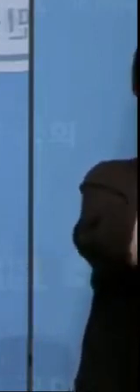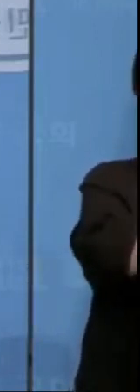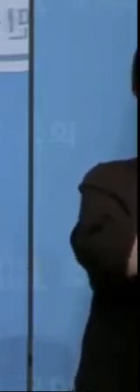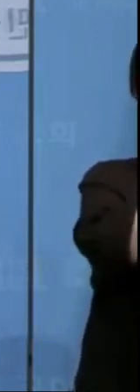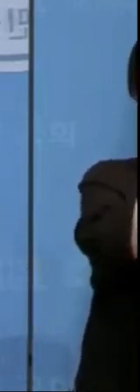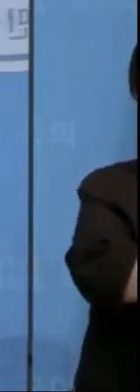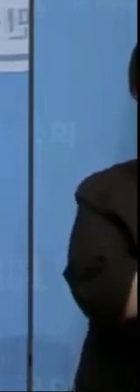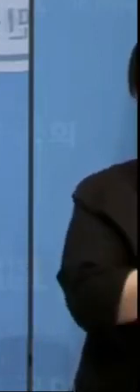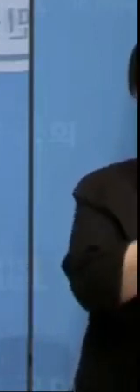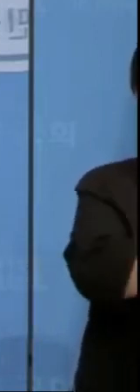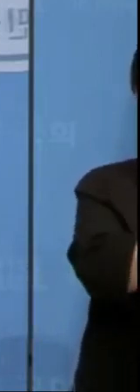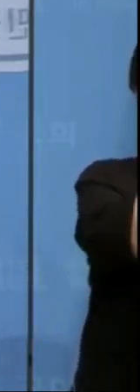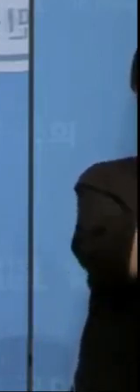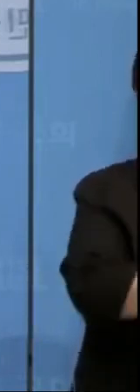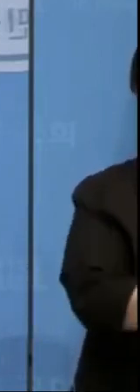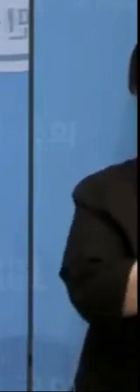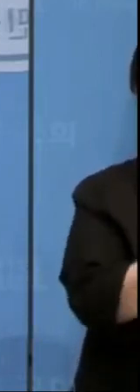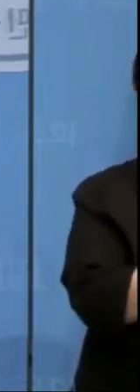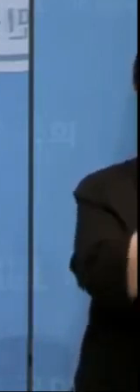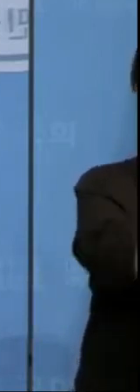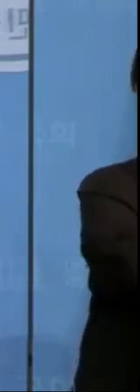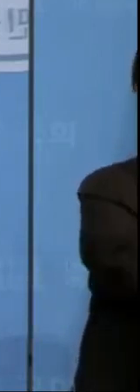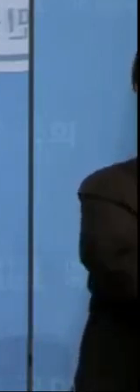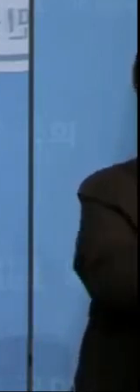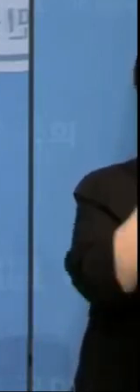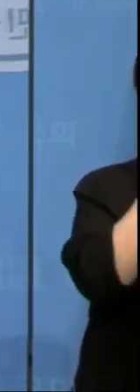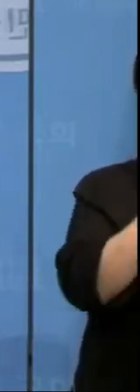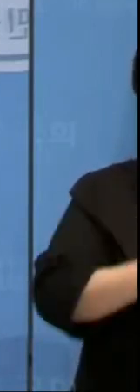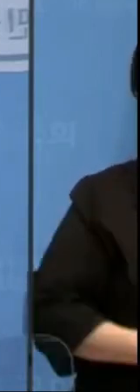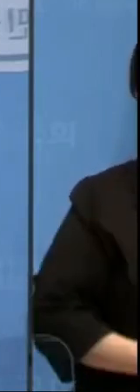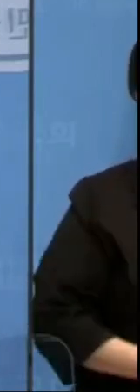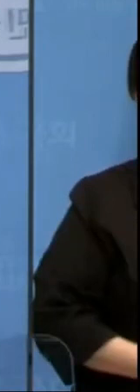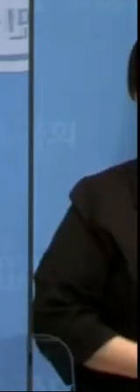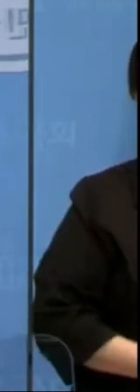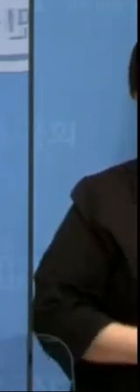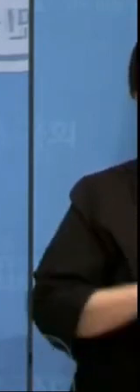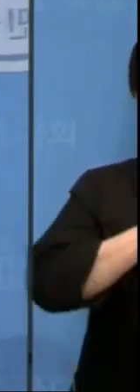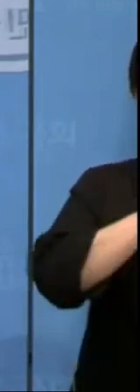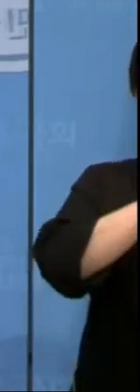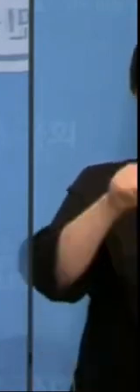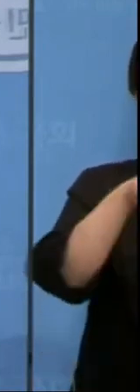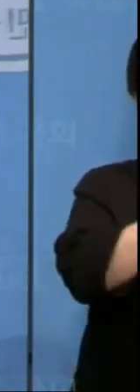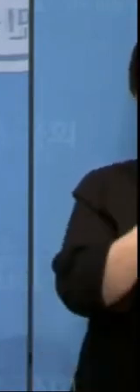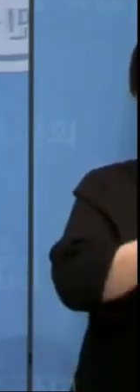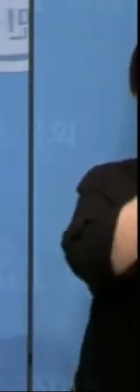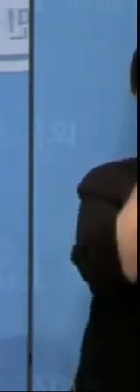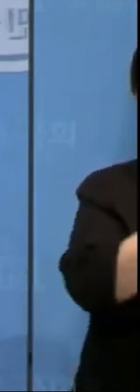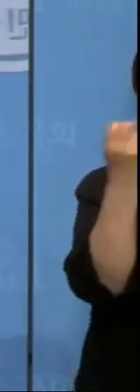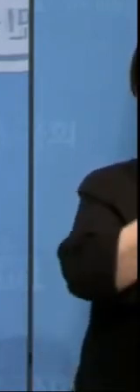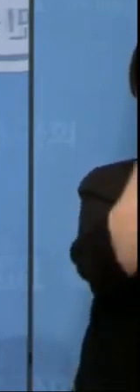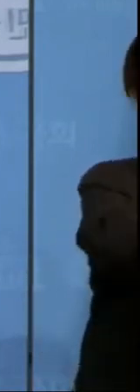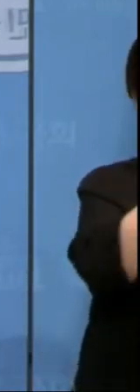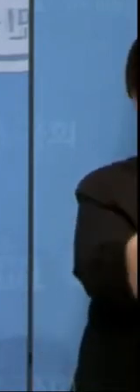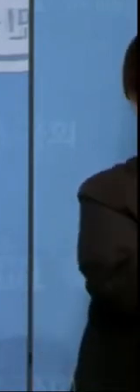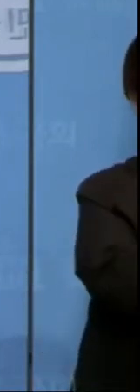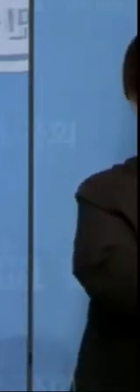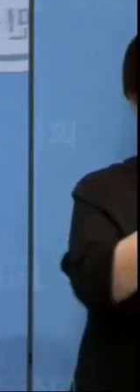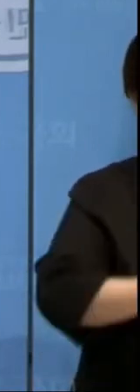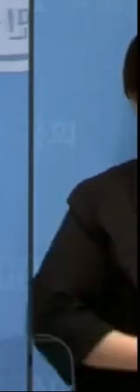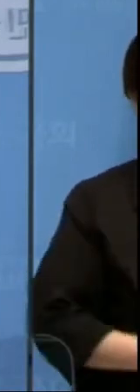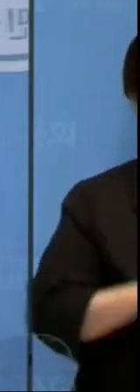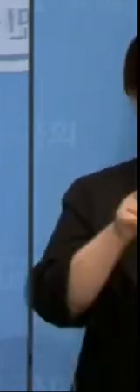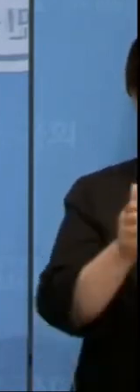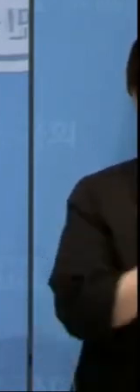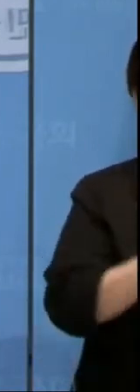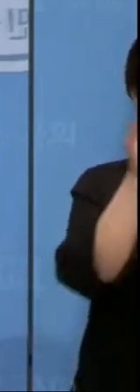과도한 인권침해가 명백합니다. 육군은 과잉 방역으로 논란이 된 지침을 전면 재검토해야 합니다.